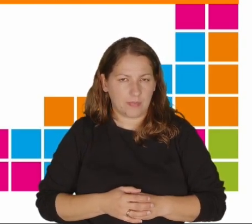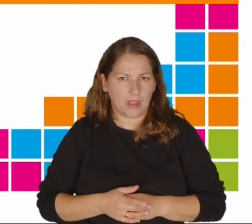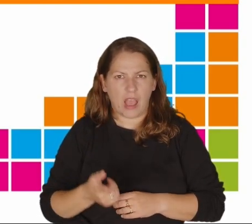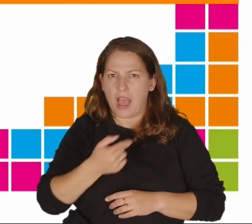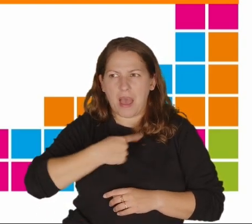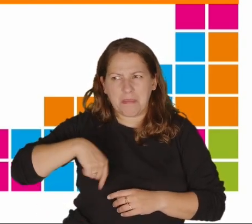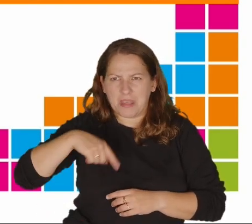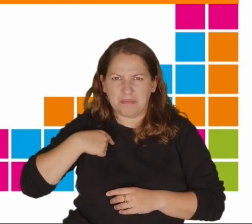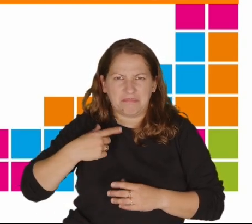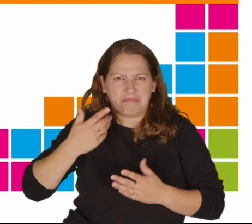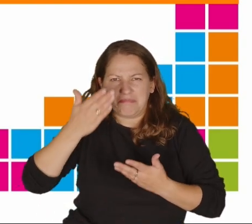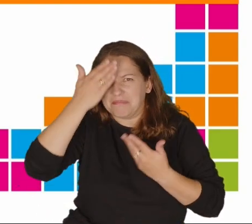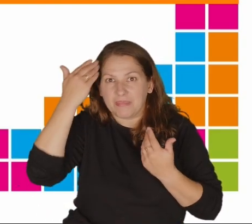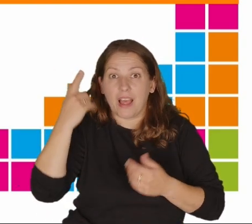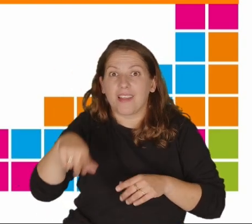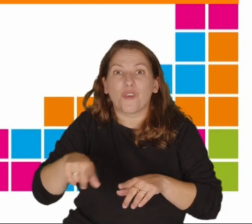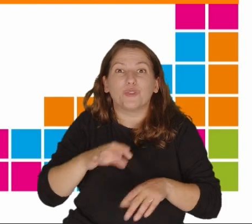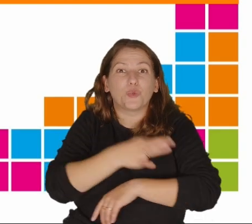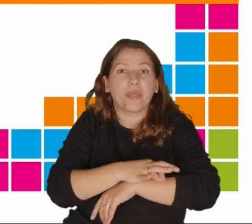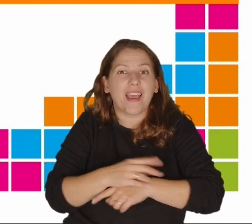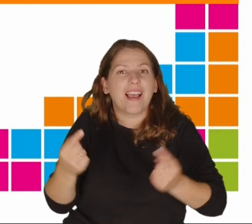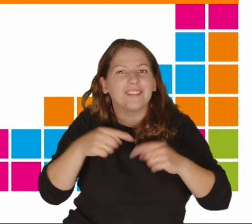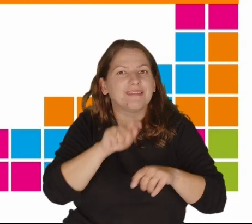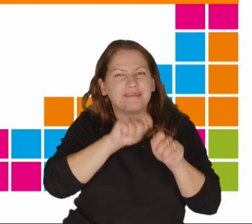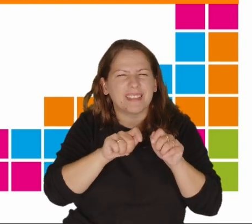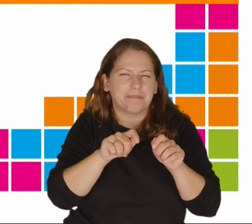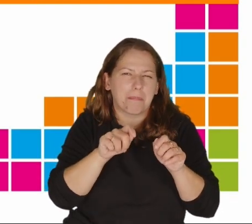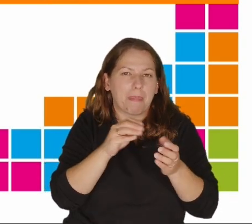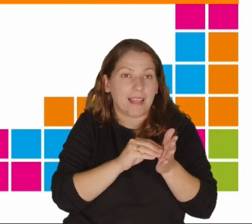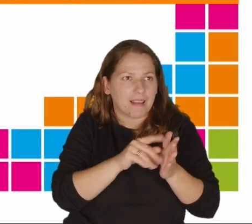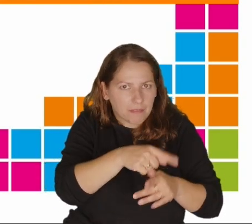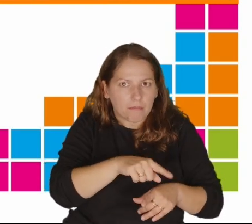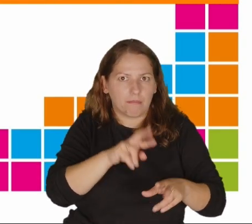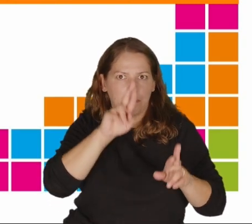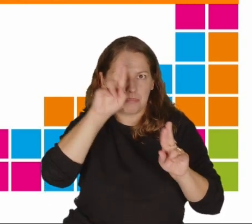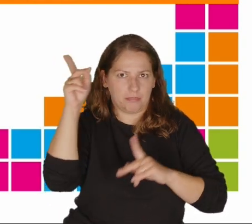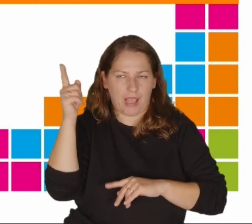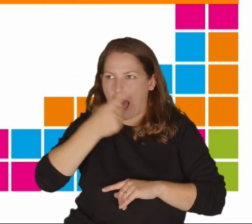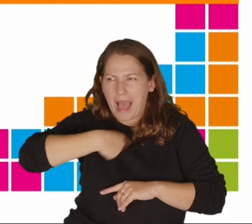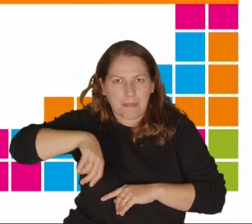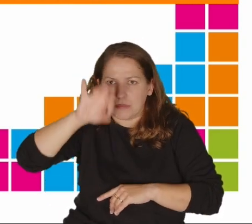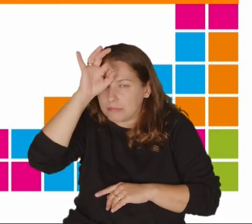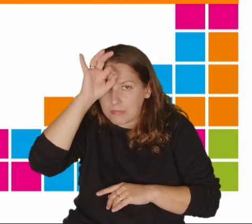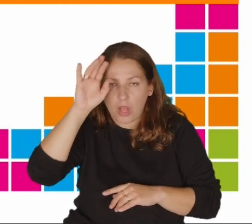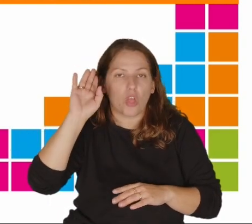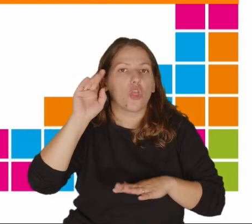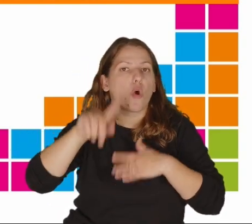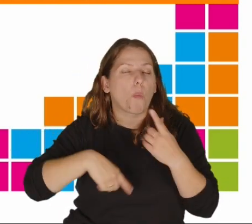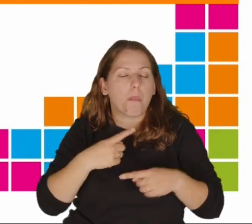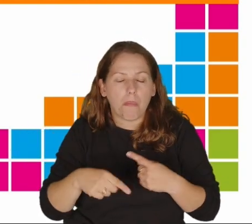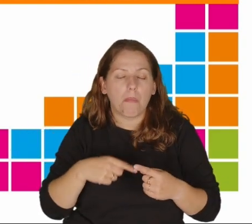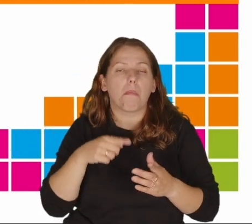nie wiedzieliśmy. Nasi studenci zorientowali się, że taki świat istnieje. Myśmy nie mieli o nim pojęcia. Potem dowiedzieliśmy się,